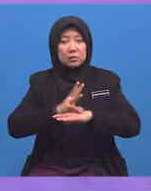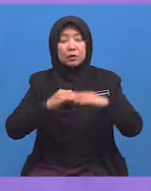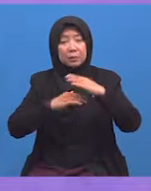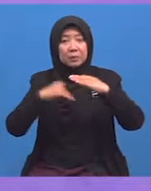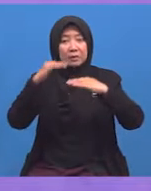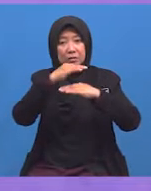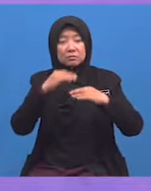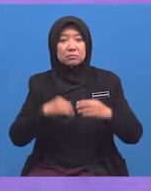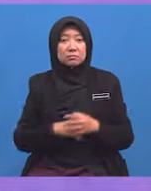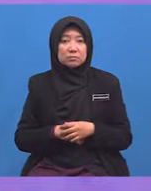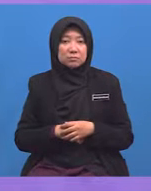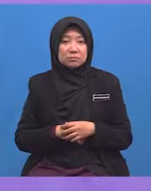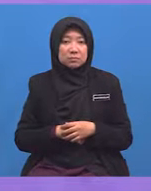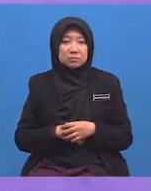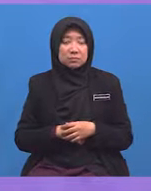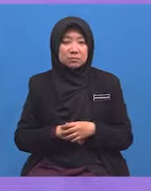pembinaan.